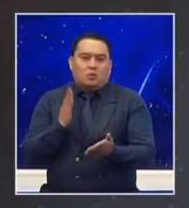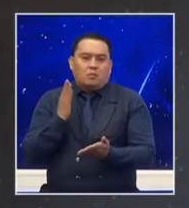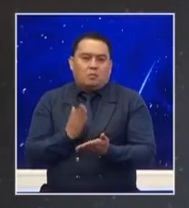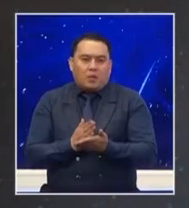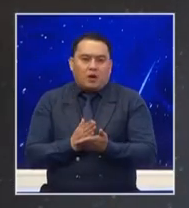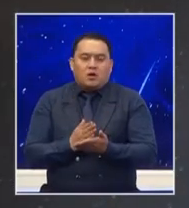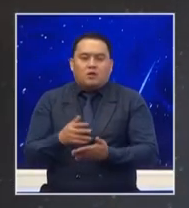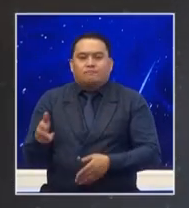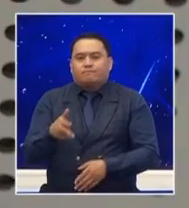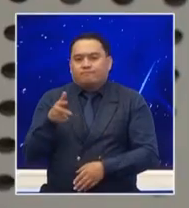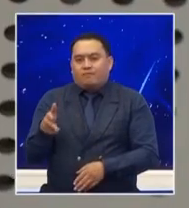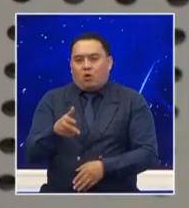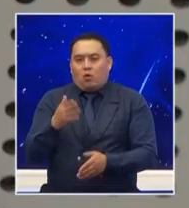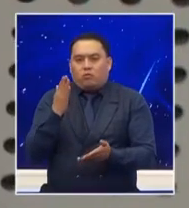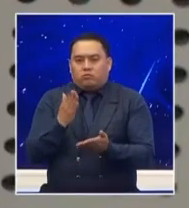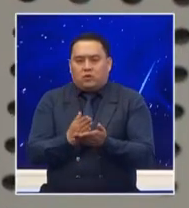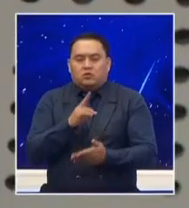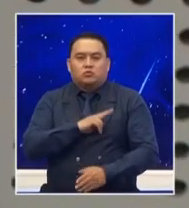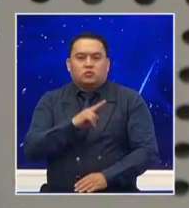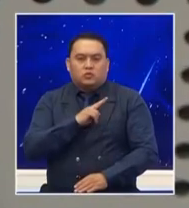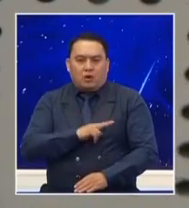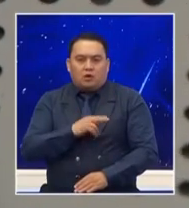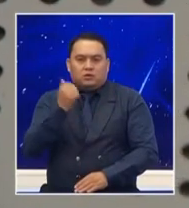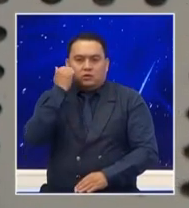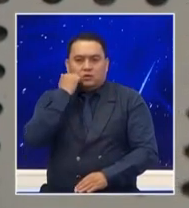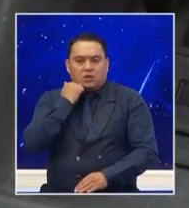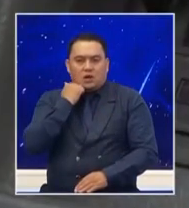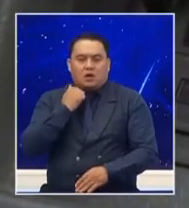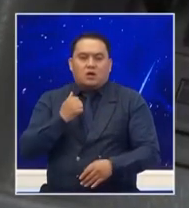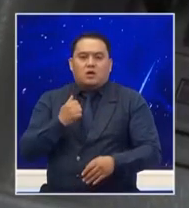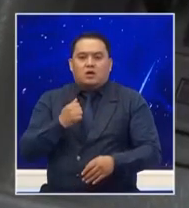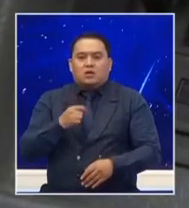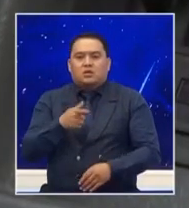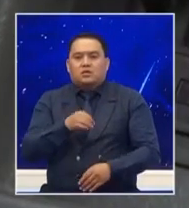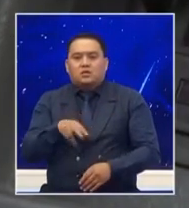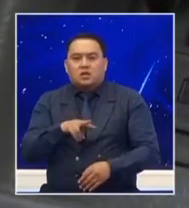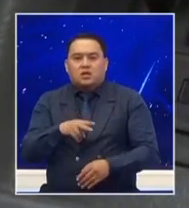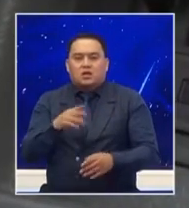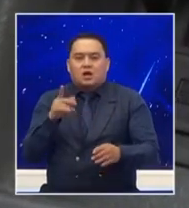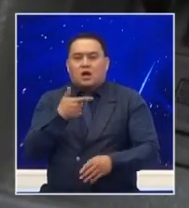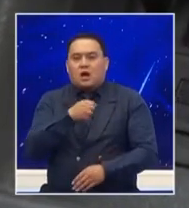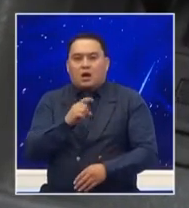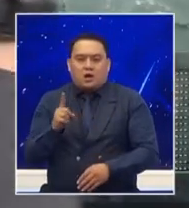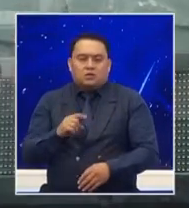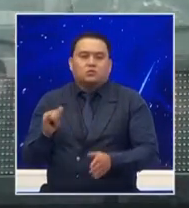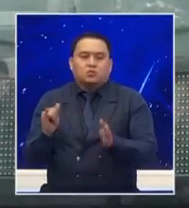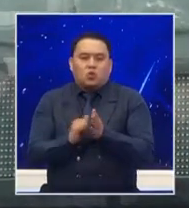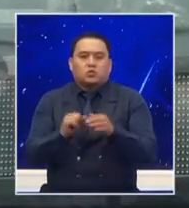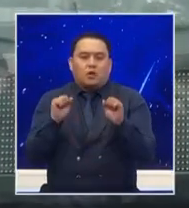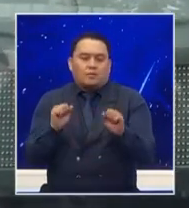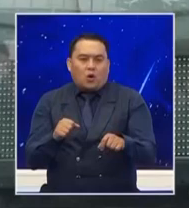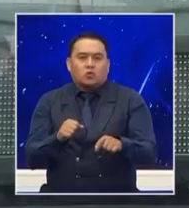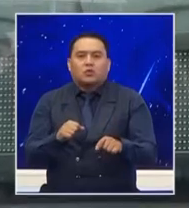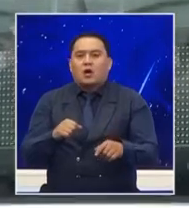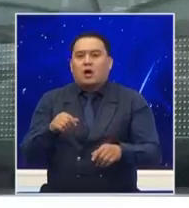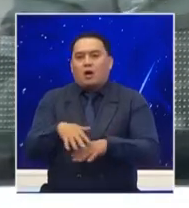Үш бейнебақылау камерасы да жұмыс істеп тұр. Ескілеріндей дизелді отын тұтынбайды, табиғи газбен жүреді. Облыс әкімі